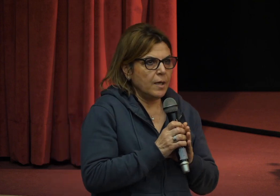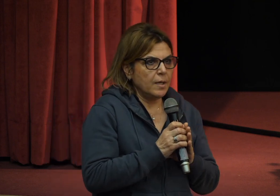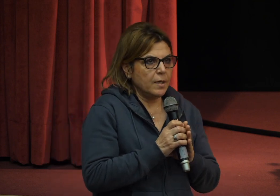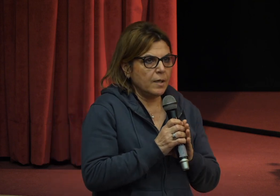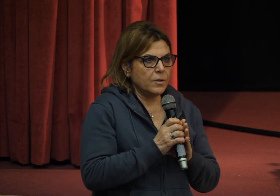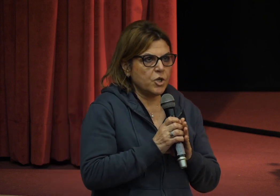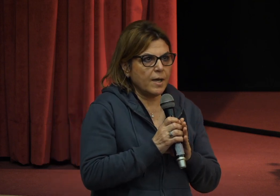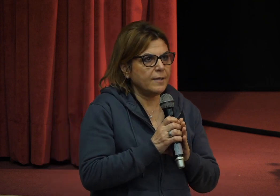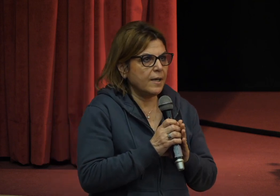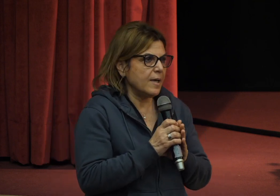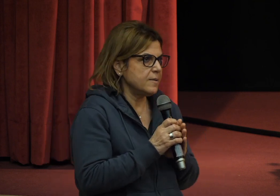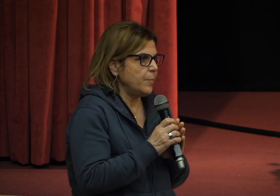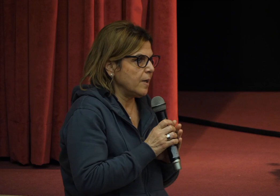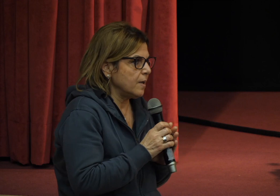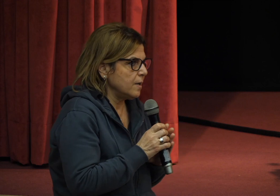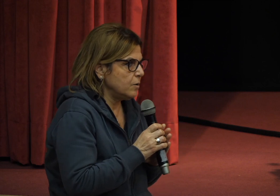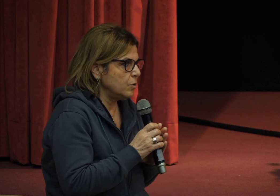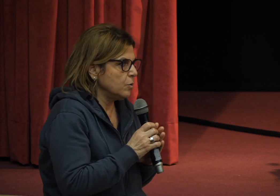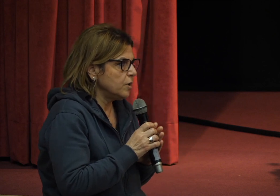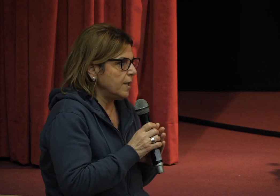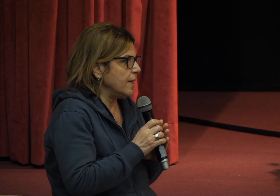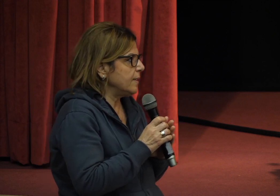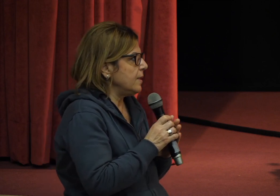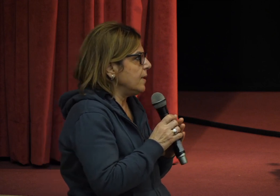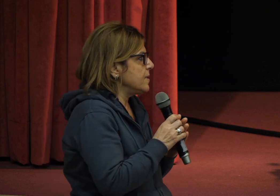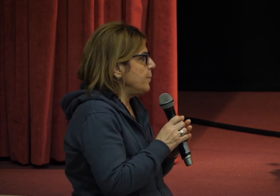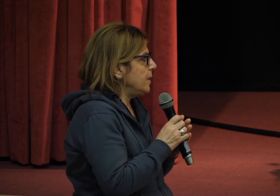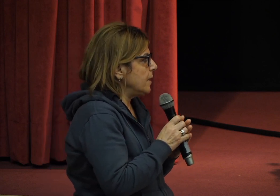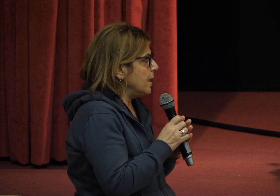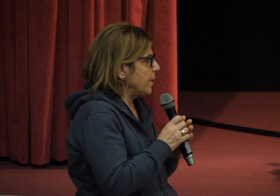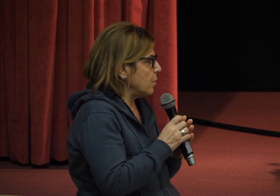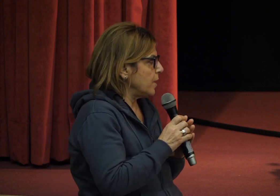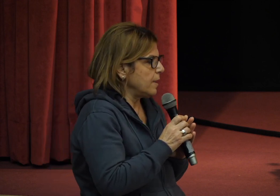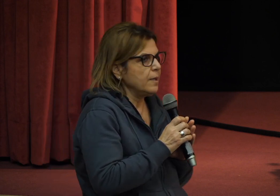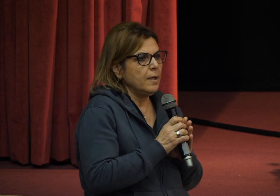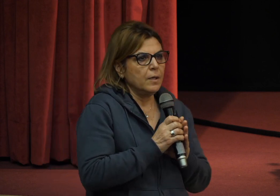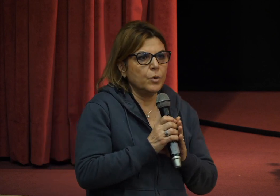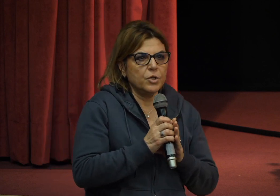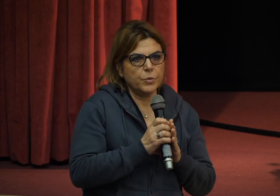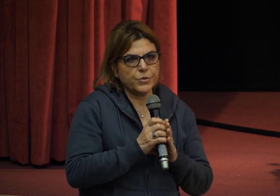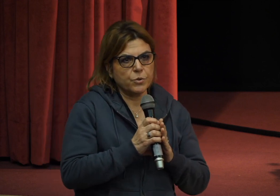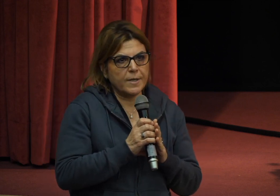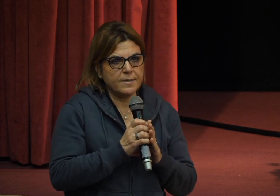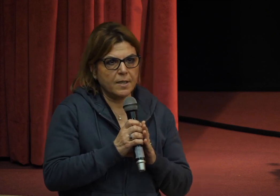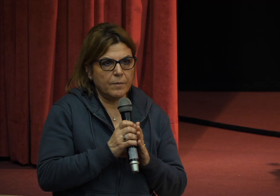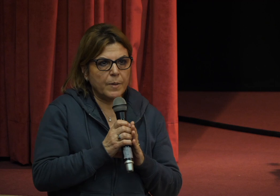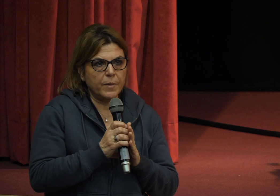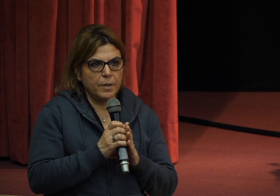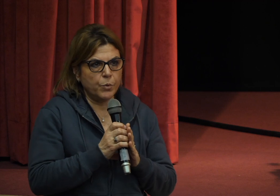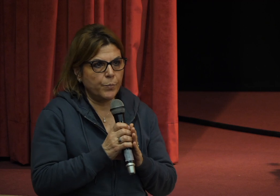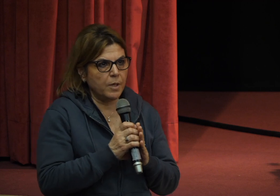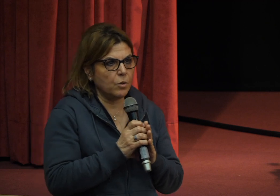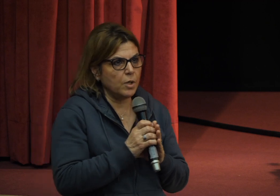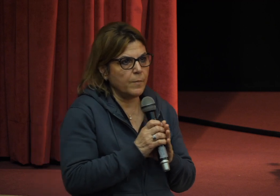pomeriggio c'è catechesi per tutte le realtà della disabilità della parrocchia quindi ci possono essere i